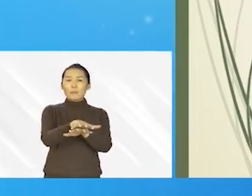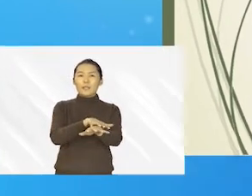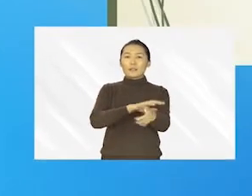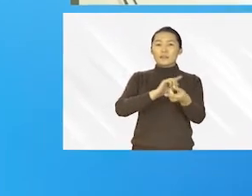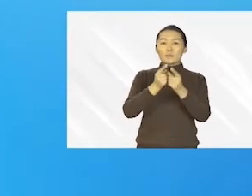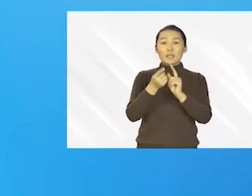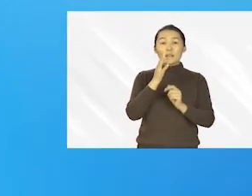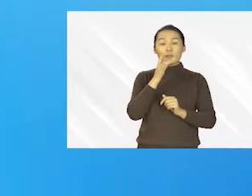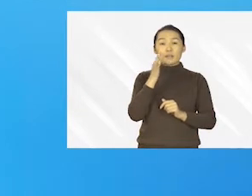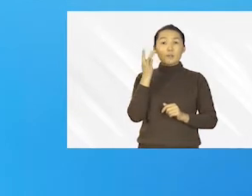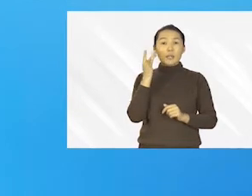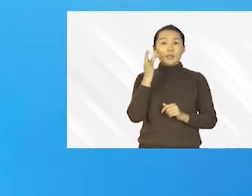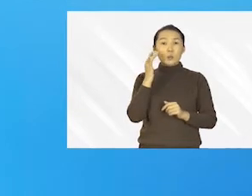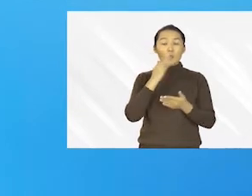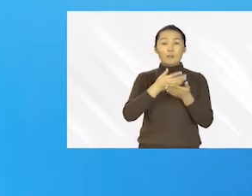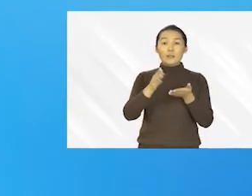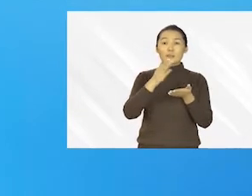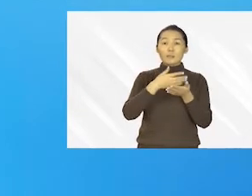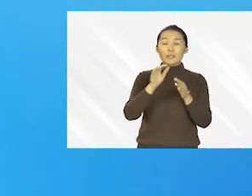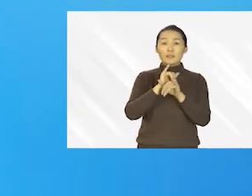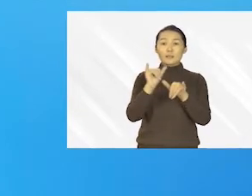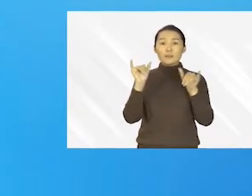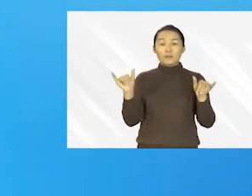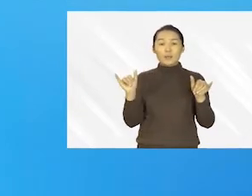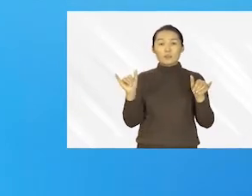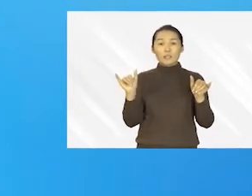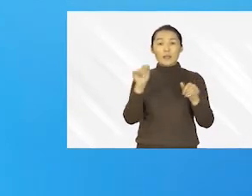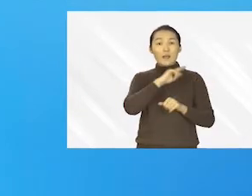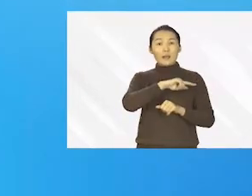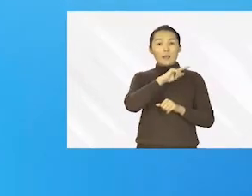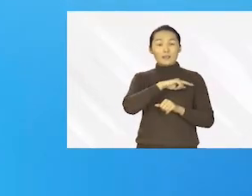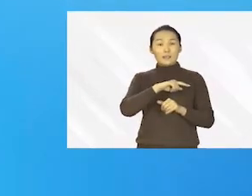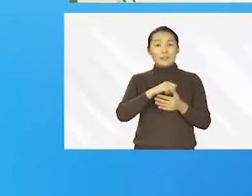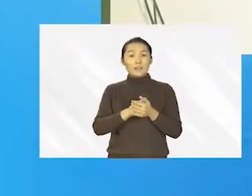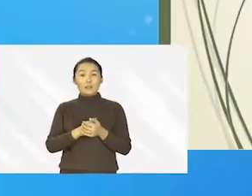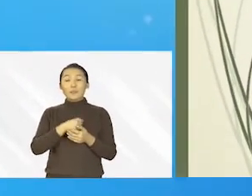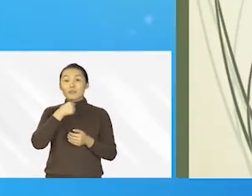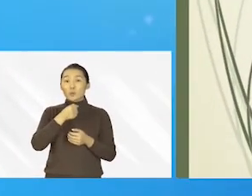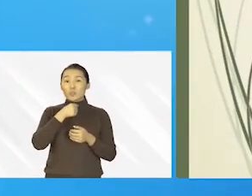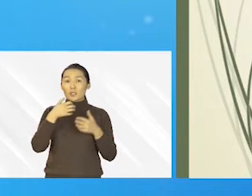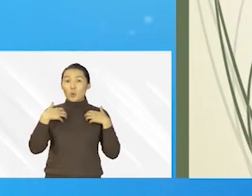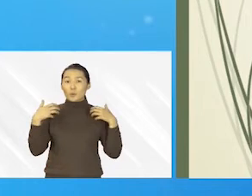во время которых постепенно развиваются характерные черты взрослой особи.